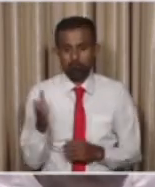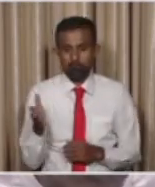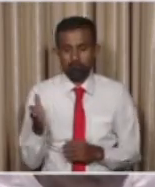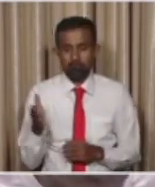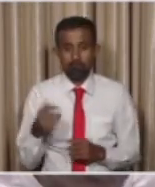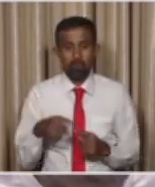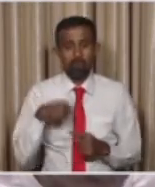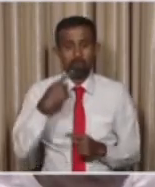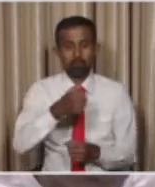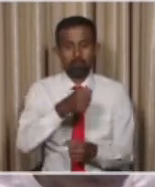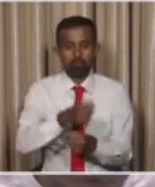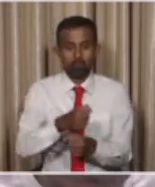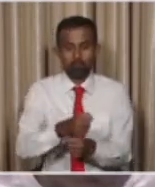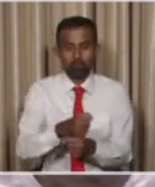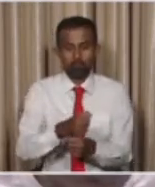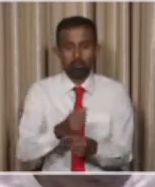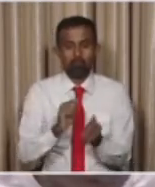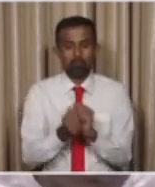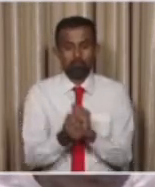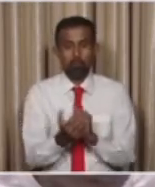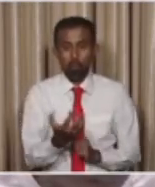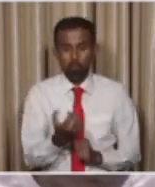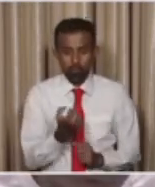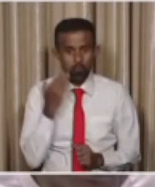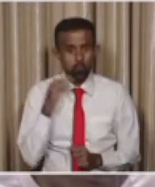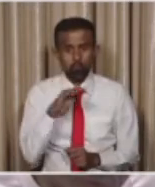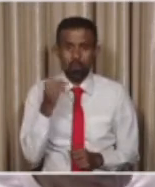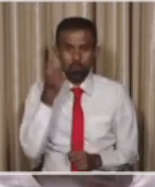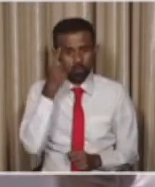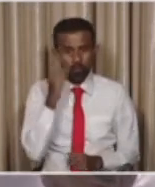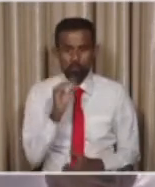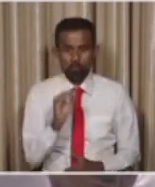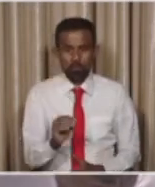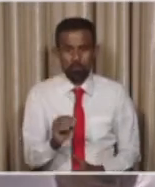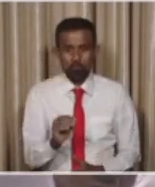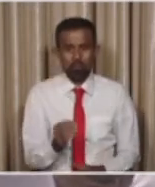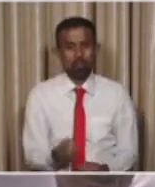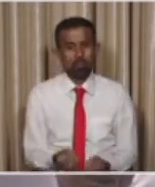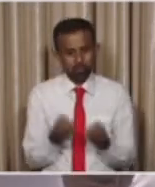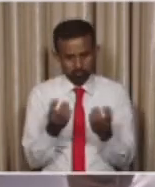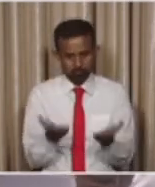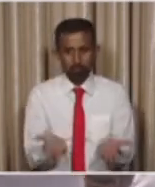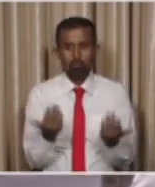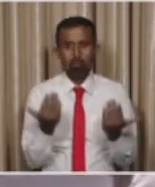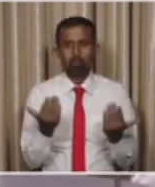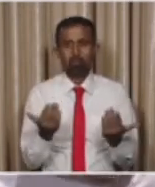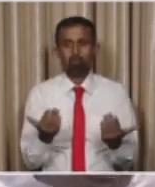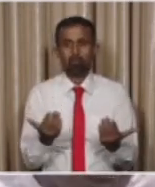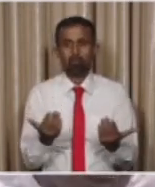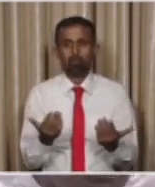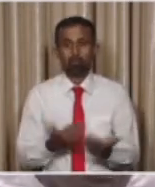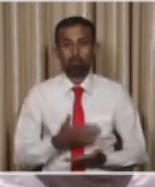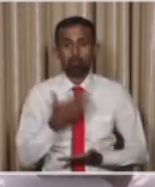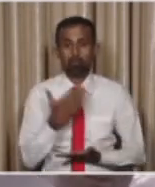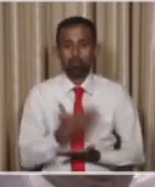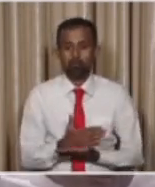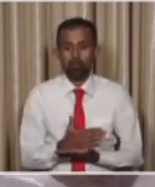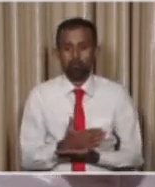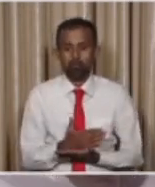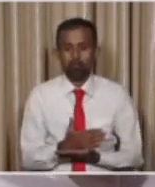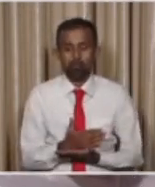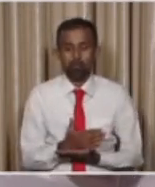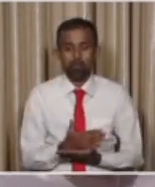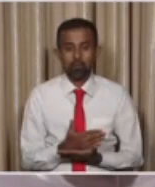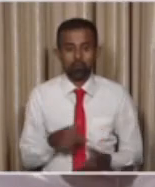ඊළඟ රජයකින් ඊළඟ ආණ්ඩුවකින් ඒක වෙනස් කරන්න ඕන කියලා ජනතාව හිතනවනම් ඒකට ඉඩ කඩ තියෙන්න ඕන. දැන් ඒක වළක්වන්න තමයි මේ